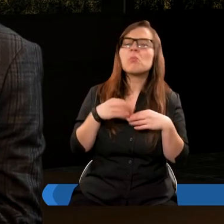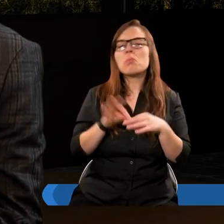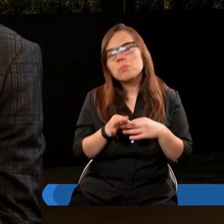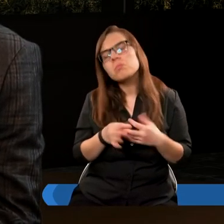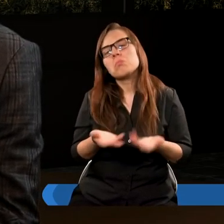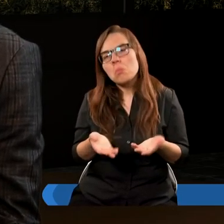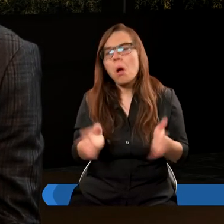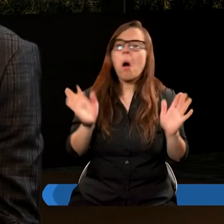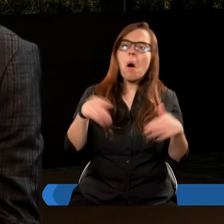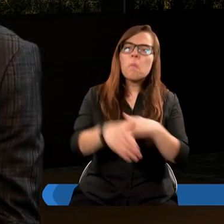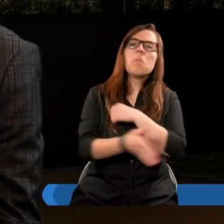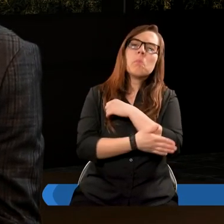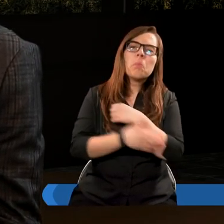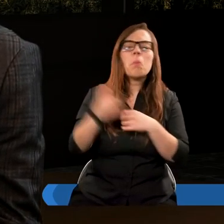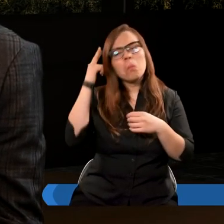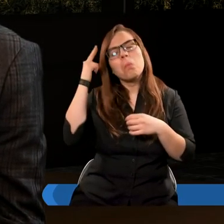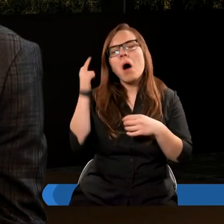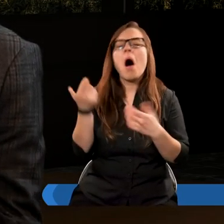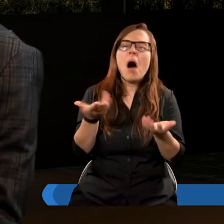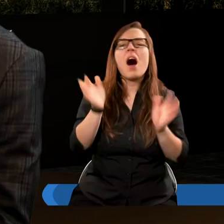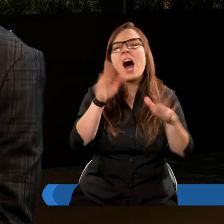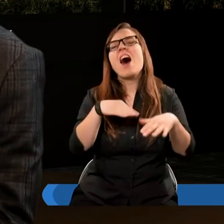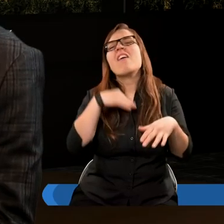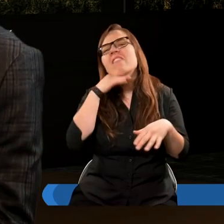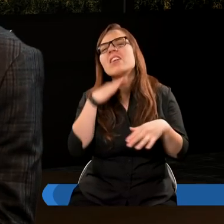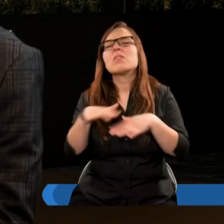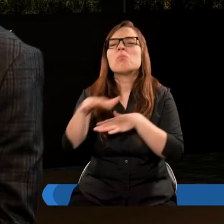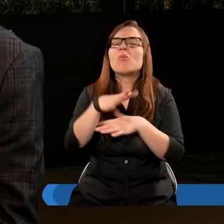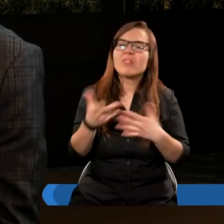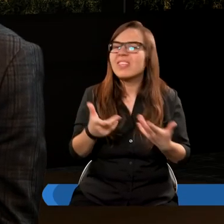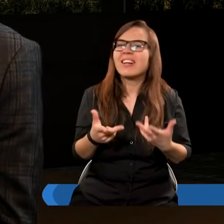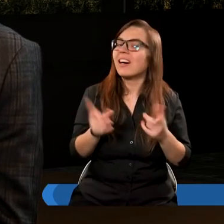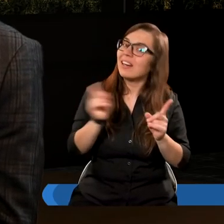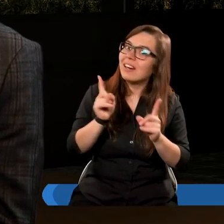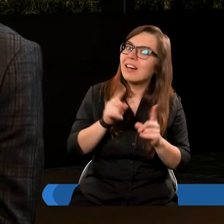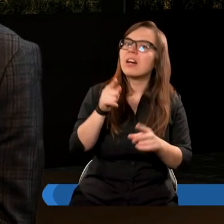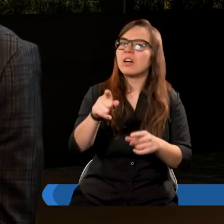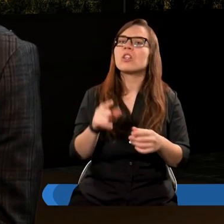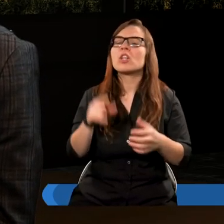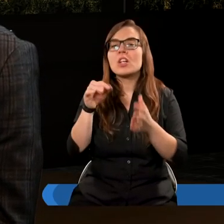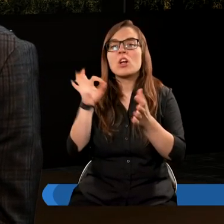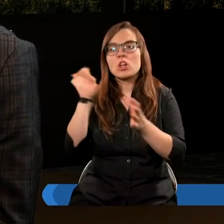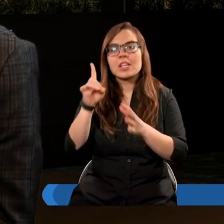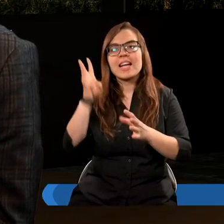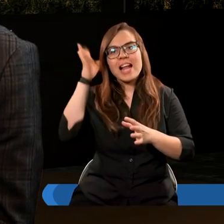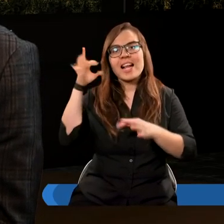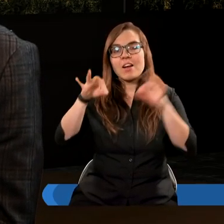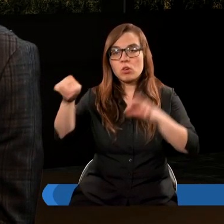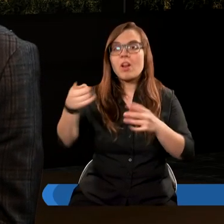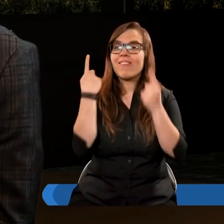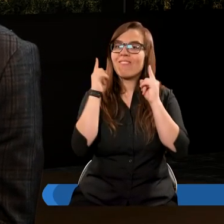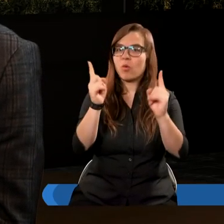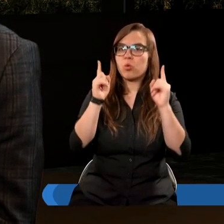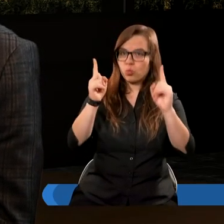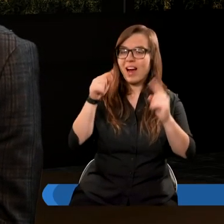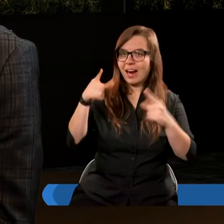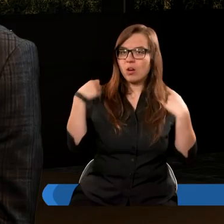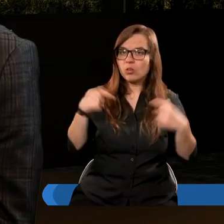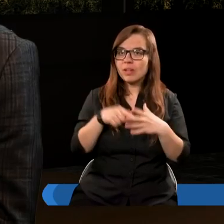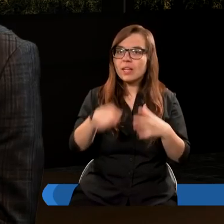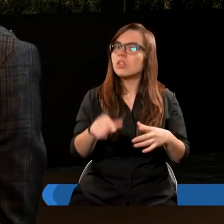rzecz jest podstawowa, więc nie ma sensu jej poruszać. Natomiast też to, co Marek powiedział, że ktoś z poziomu generalnej konferencji jednak zwrócił uwagę na to,